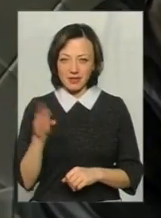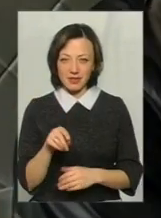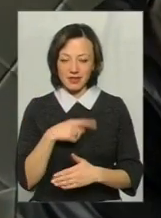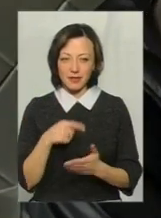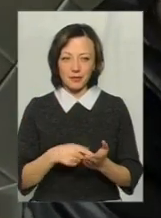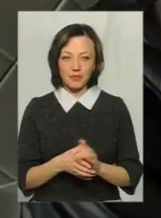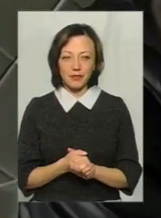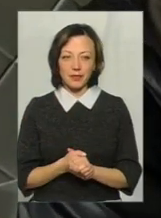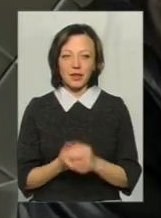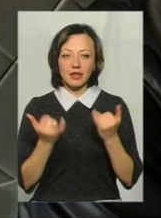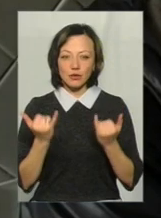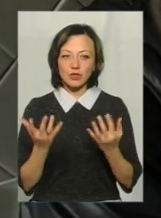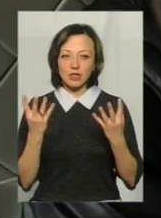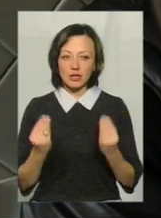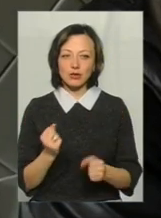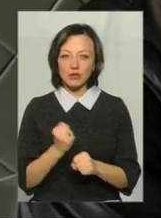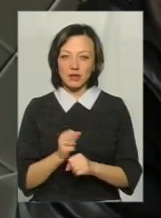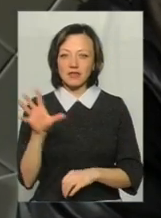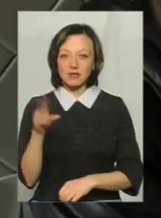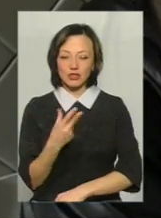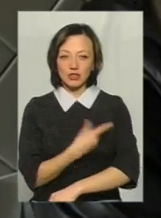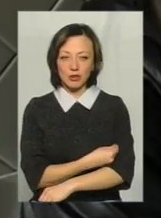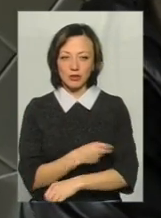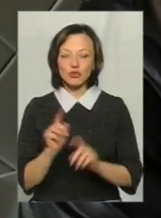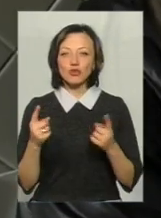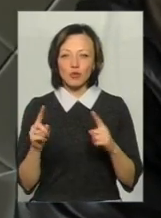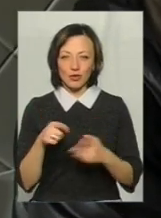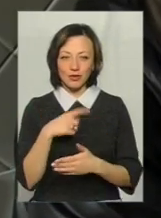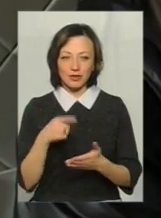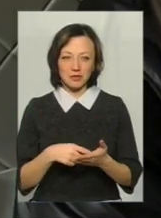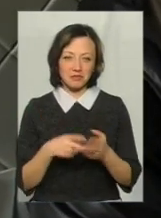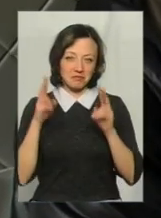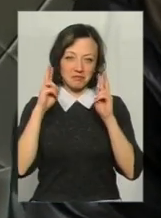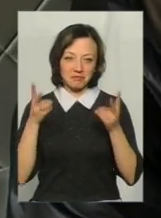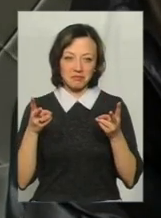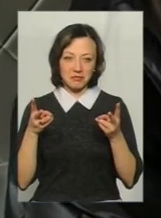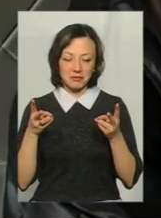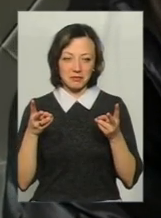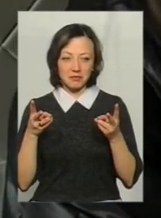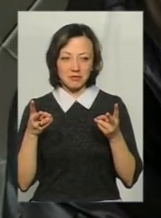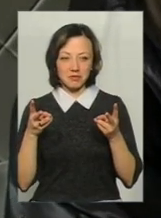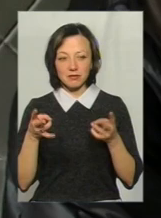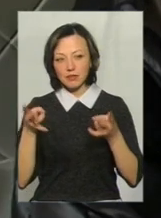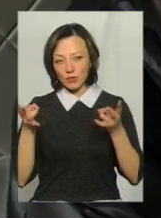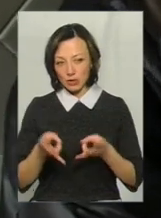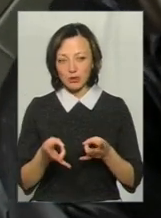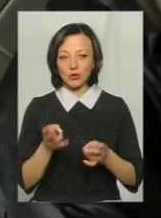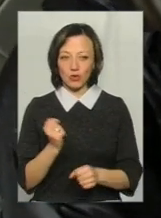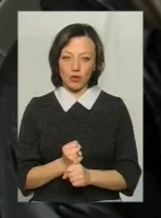На сьогоднішній день зробили всі щеплення. А чому? Не знаю. Ну, якби потрібно і